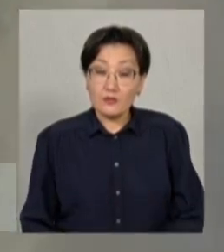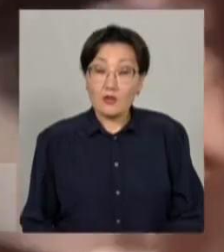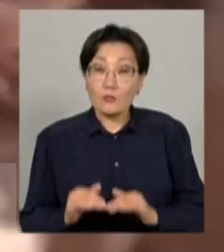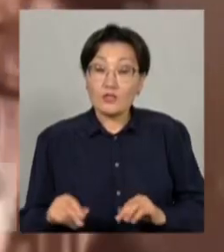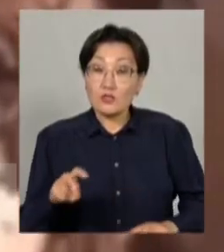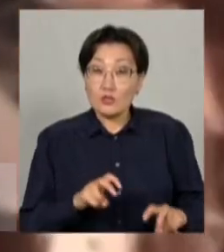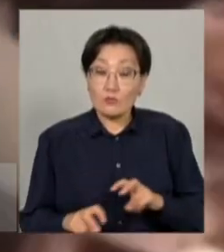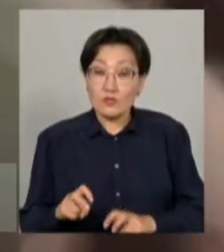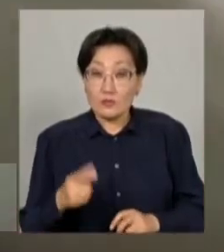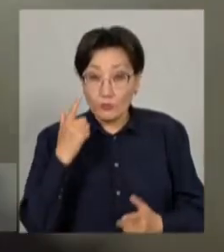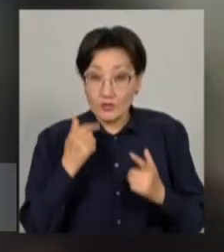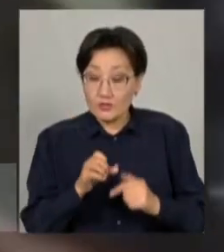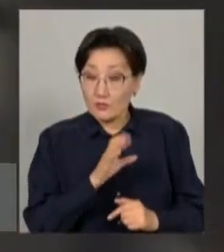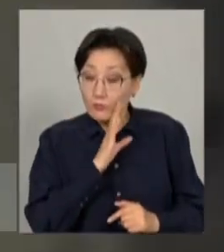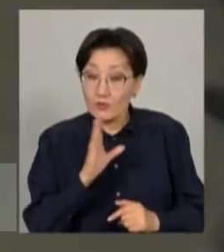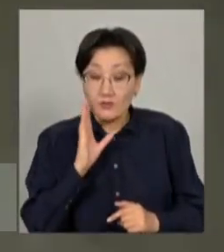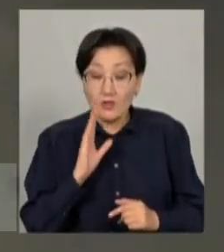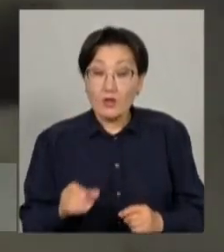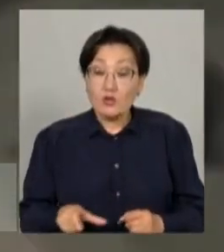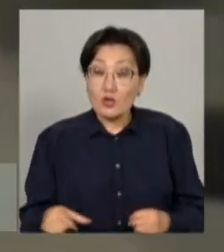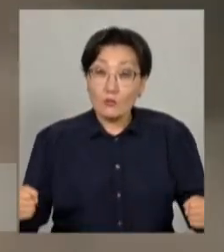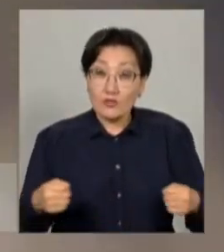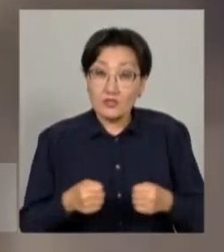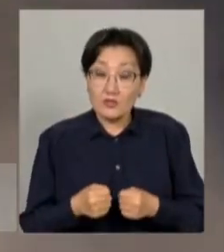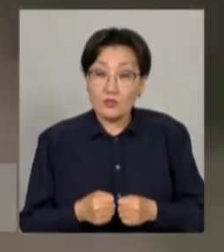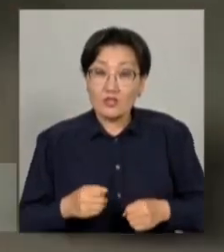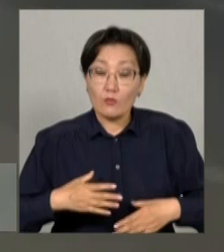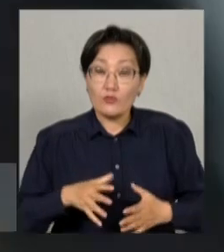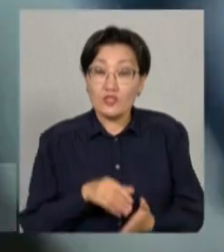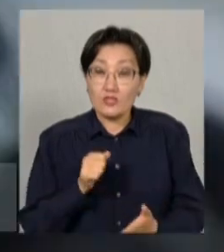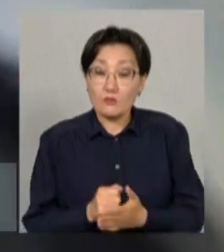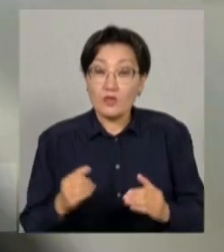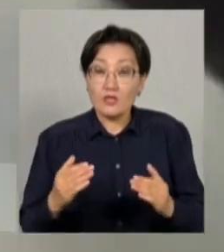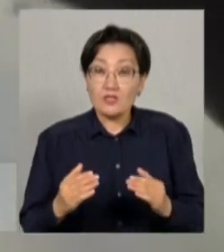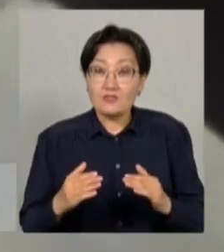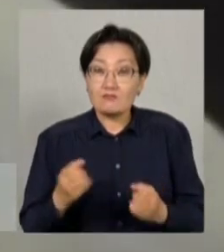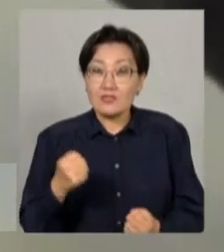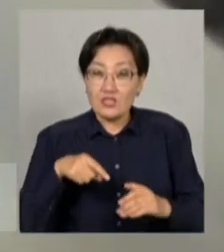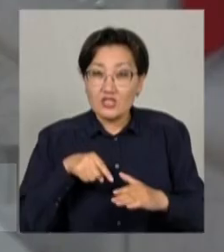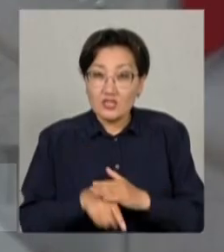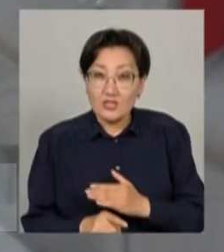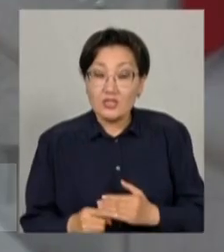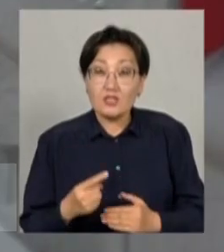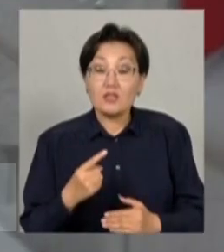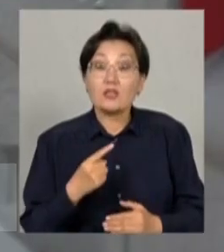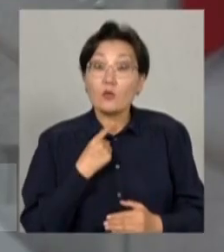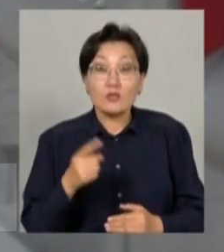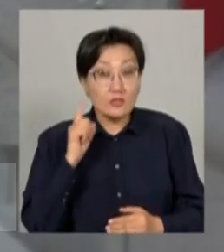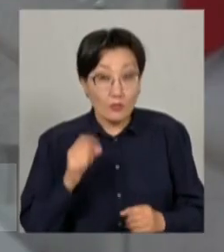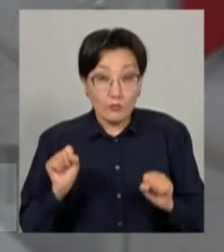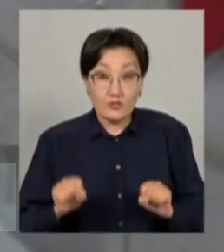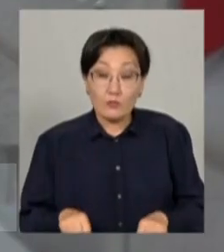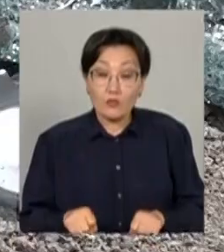Баласын іздеп боздаған ананың жандаусы жол апатына ұшырап, тасталқан шыққан көліктердің арасынан анық естіледі. Ал тас жолдағы